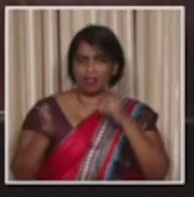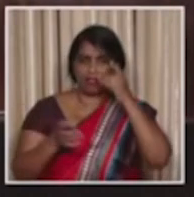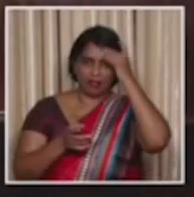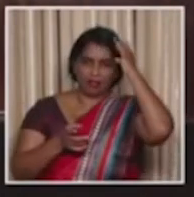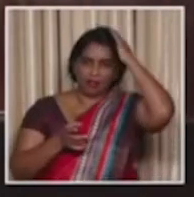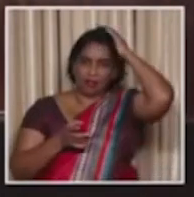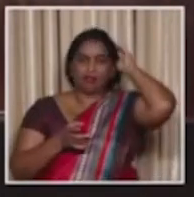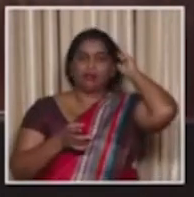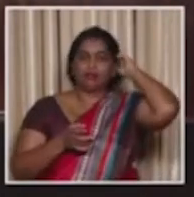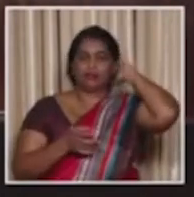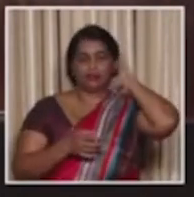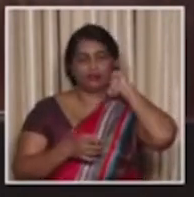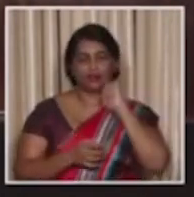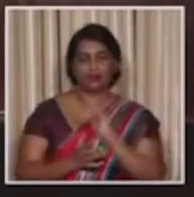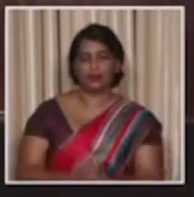දුන්නේ.